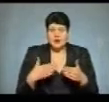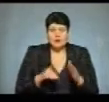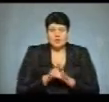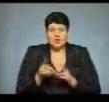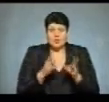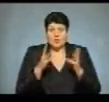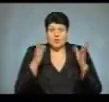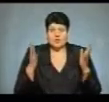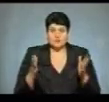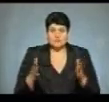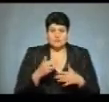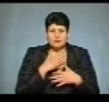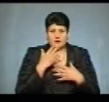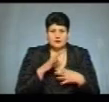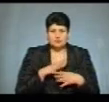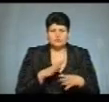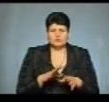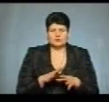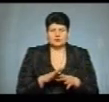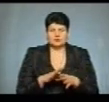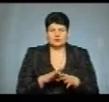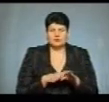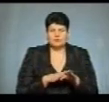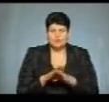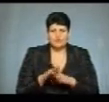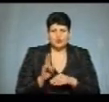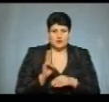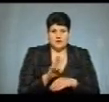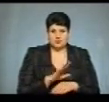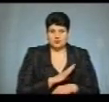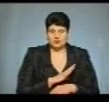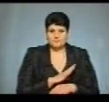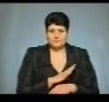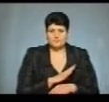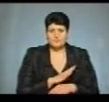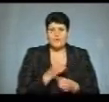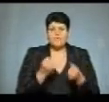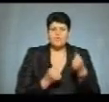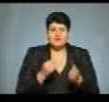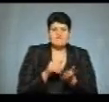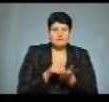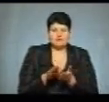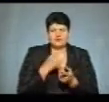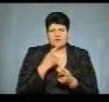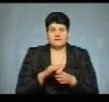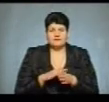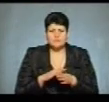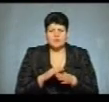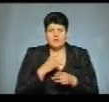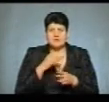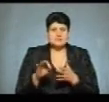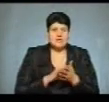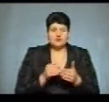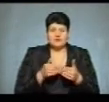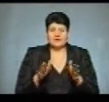горіти. Багато було, почти цілий був тролейбус. Водій тролейбуса Володимир відмовився називати прізвище. Каже, одразу